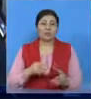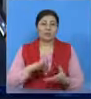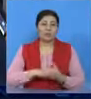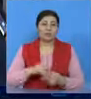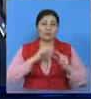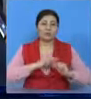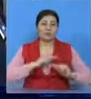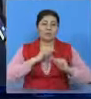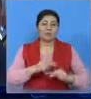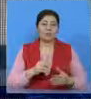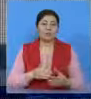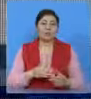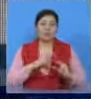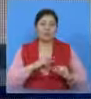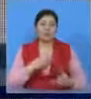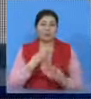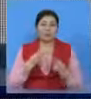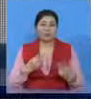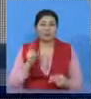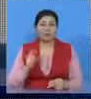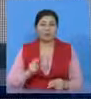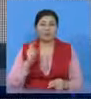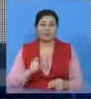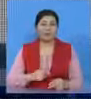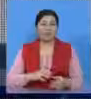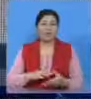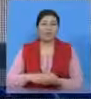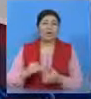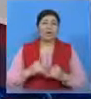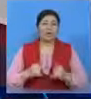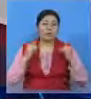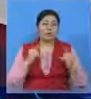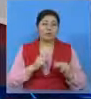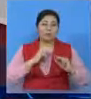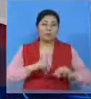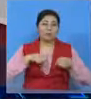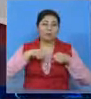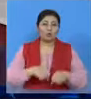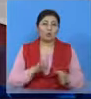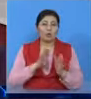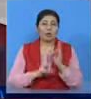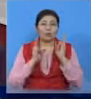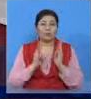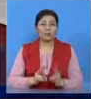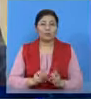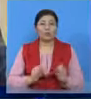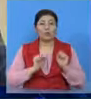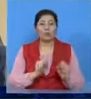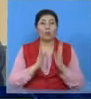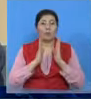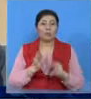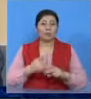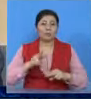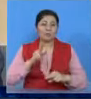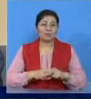жұмысындағы озық тәжірибелермен бөлісіп еңбек адамдарын ынталандыру, сондай-ақ жұмыскерлердің еңбек құқығы мен қауіпсіздігін қорғауға бағытталған.